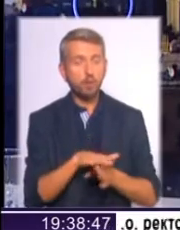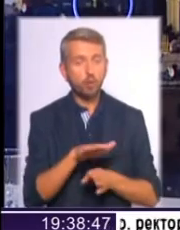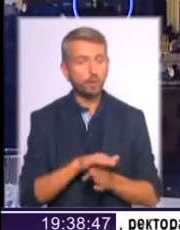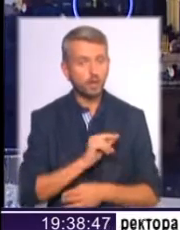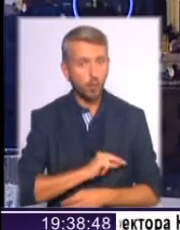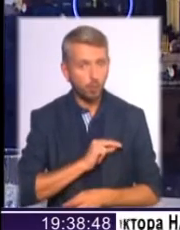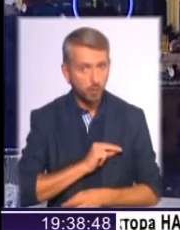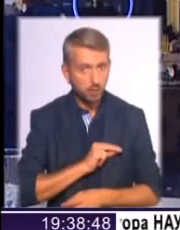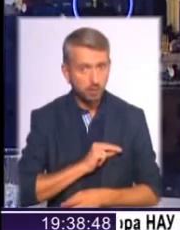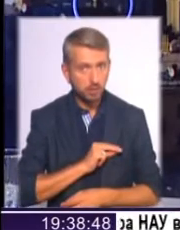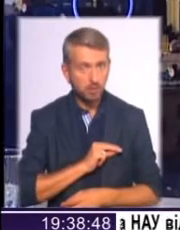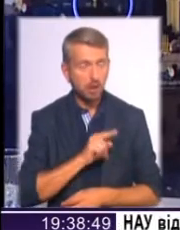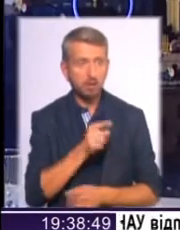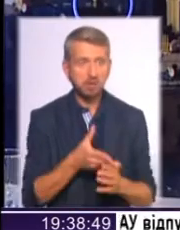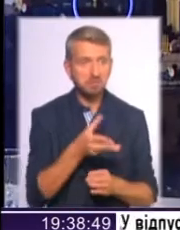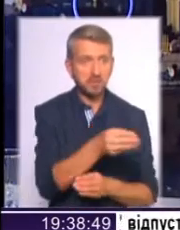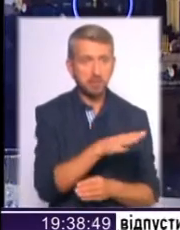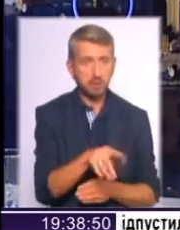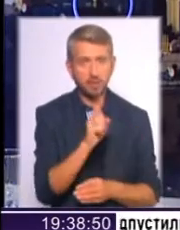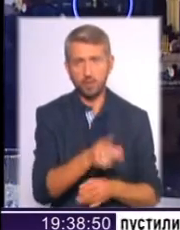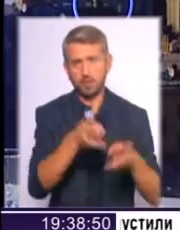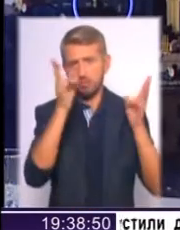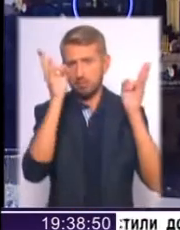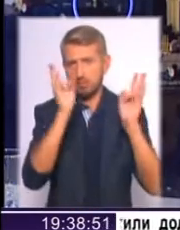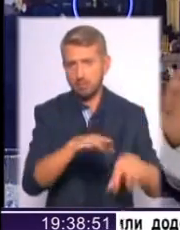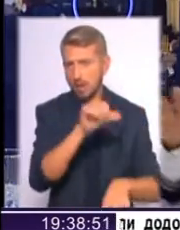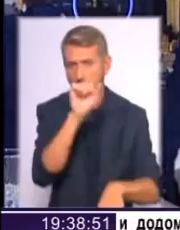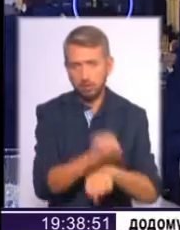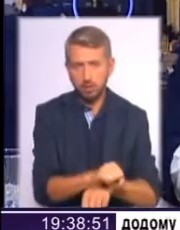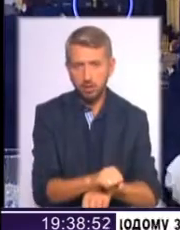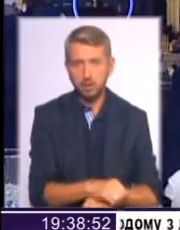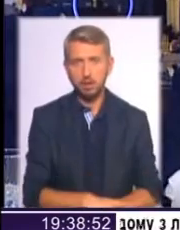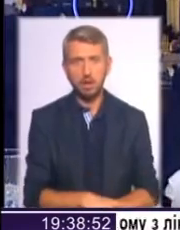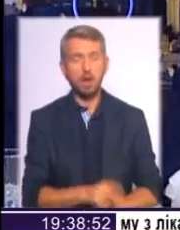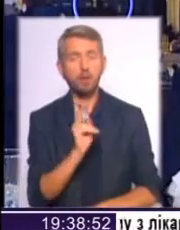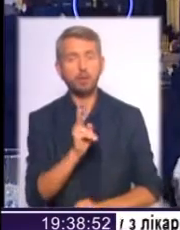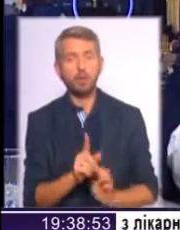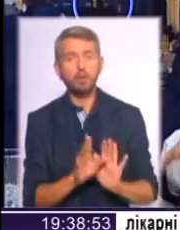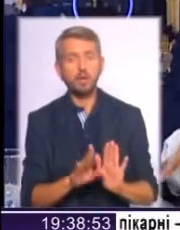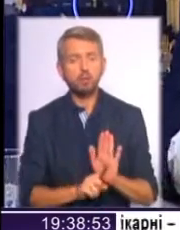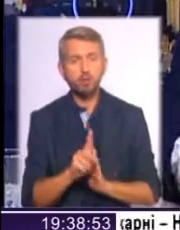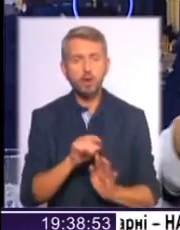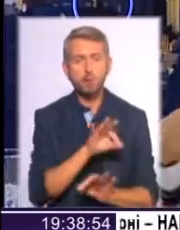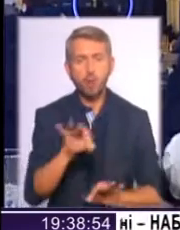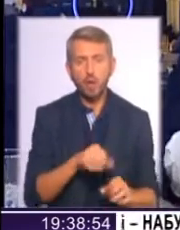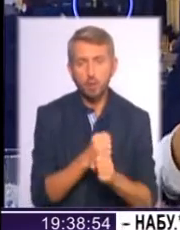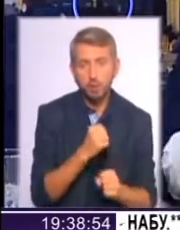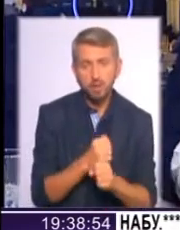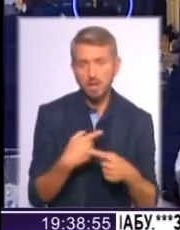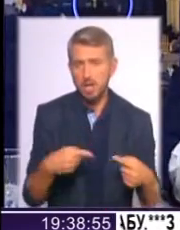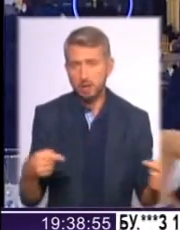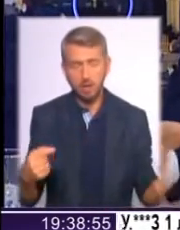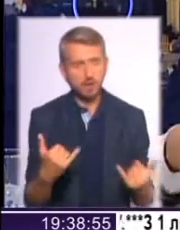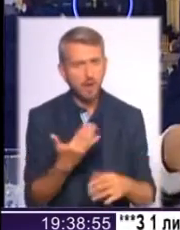роботи, їм з ними не розрахувалися, вони покинули це на якійсь стадії. Хтось почав тільки проєкт робити і так далі. Тобто зараз